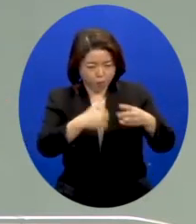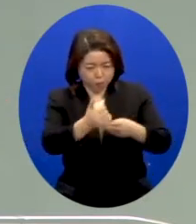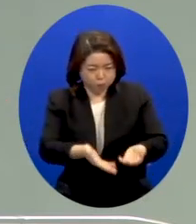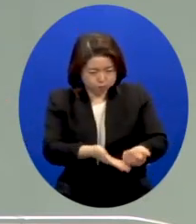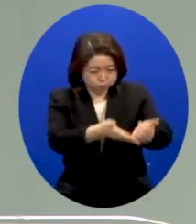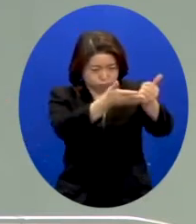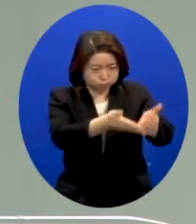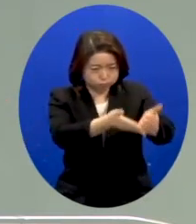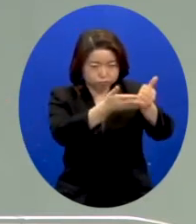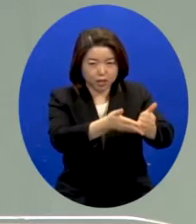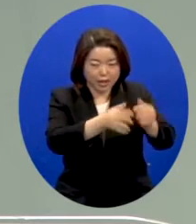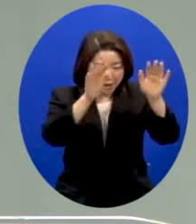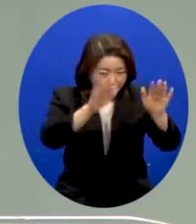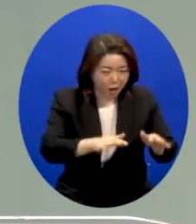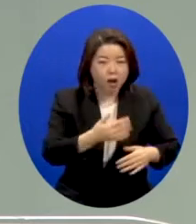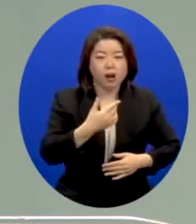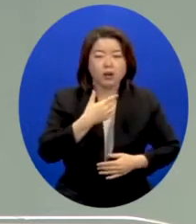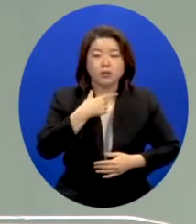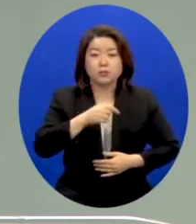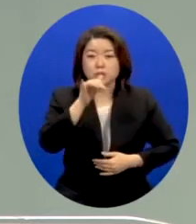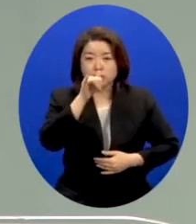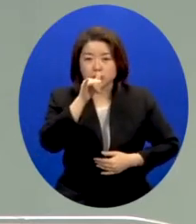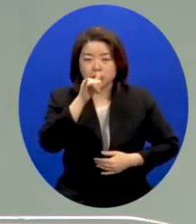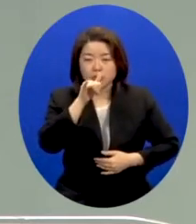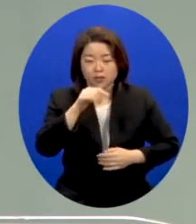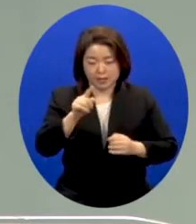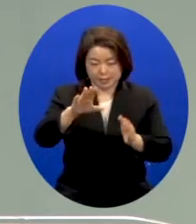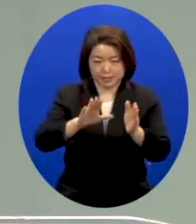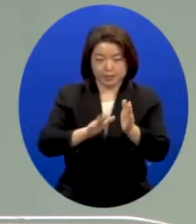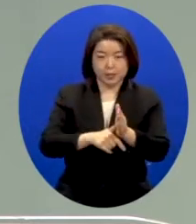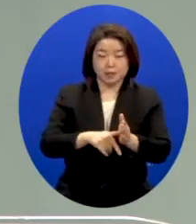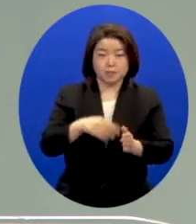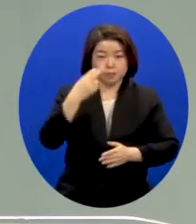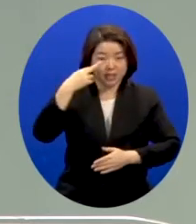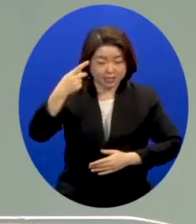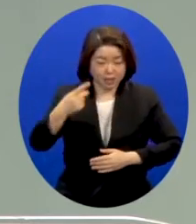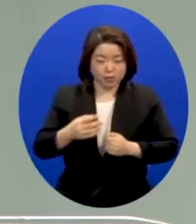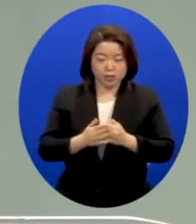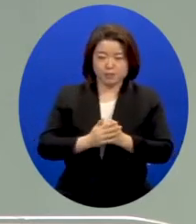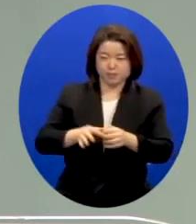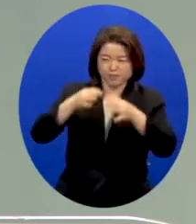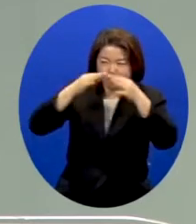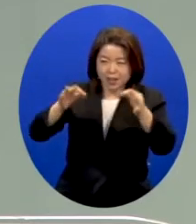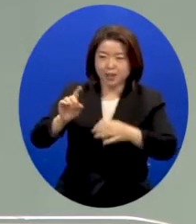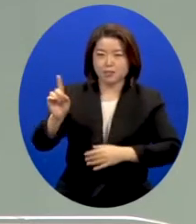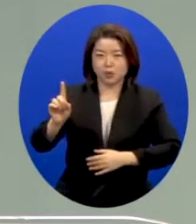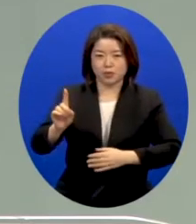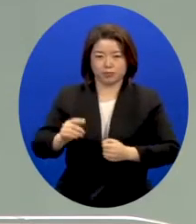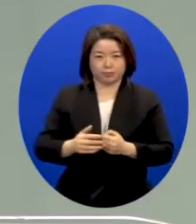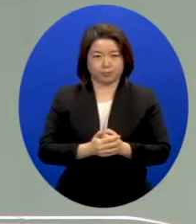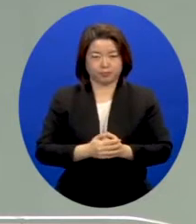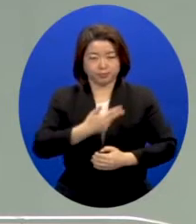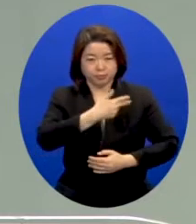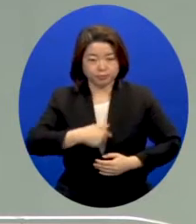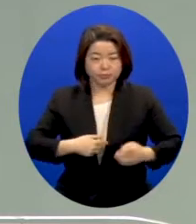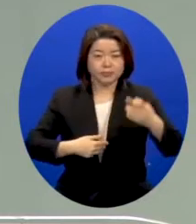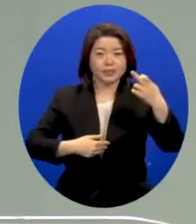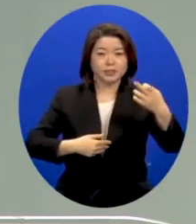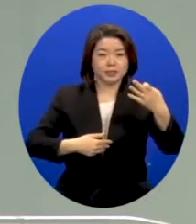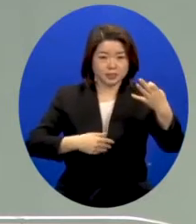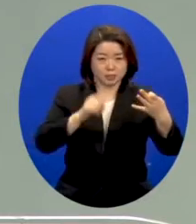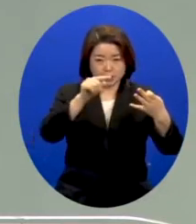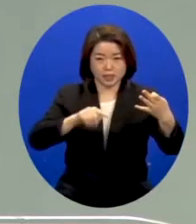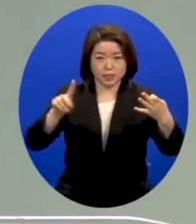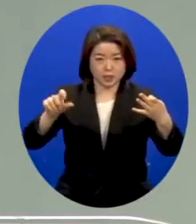바울이 소리를 지르면서 이렇게 말했습니다 사도행전 14장 15절 여러분이 어찌하여